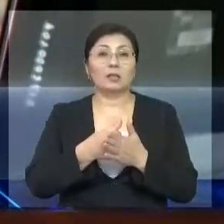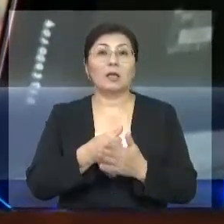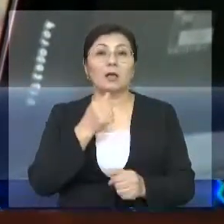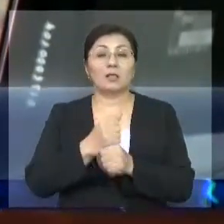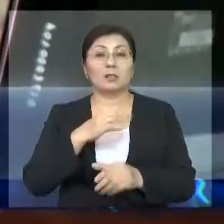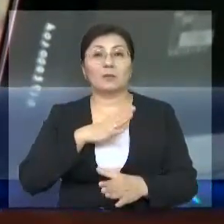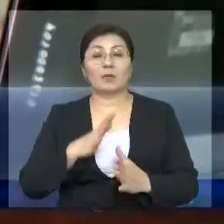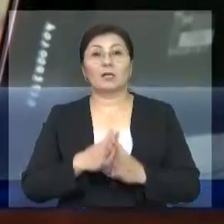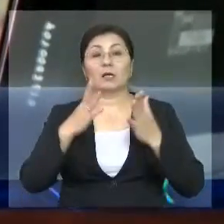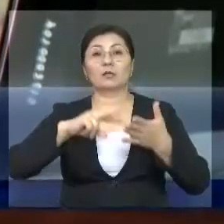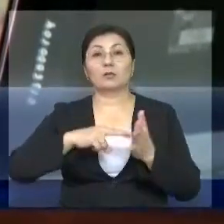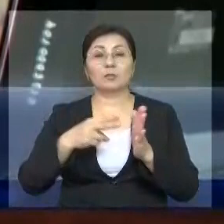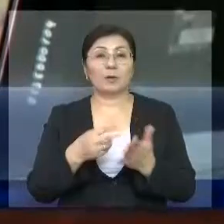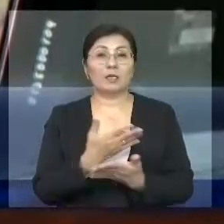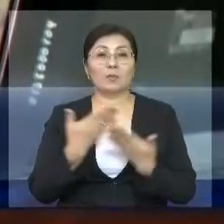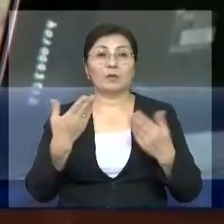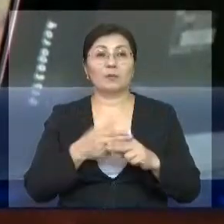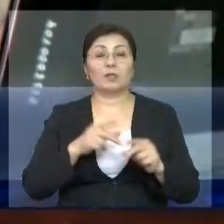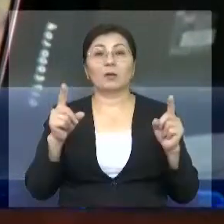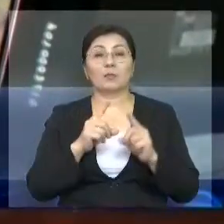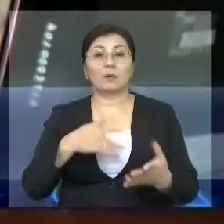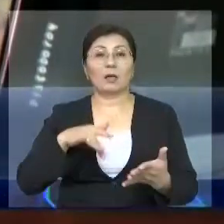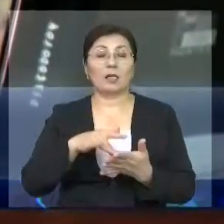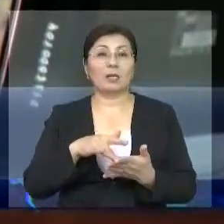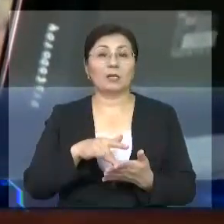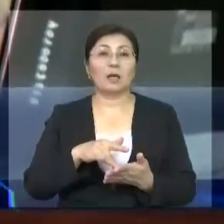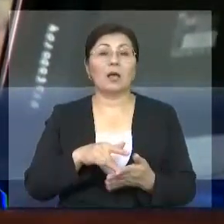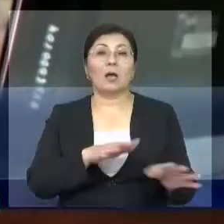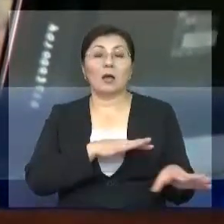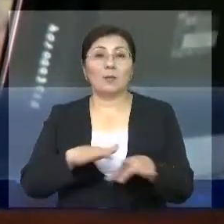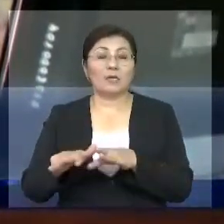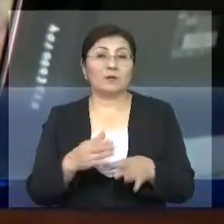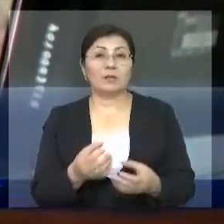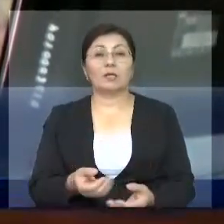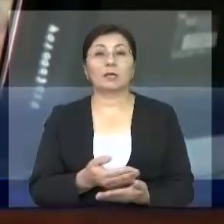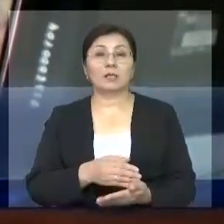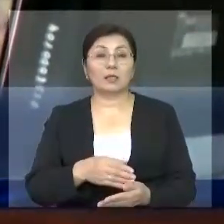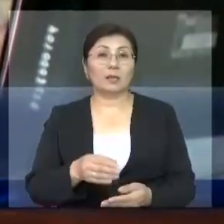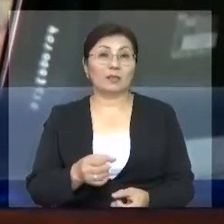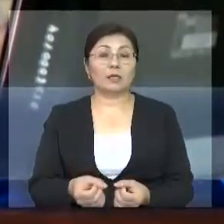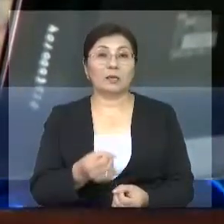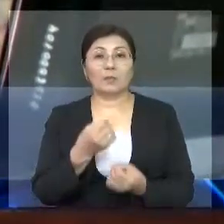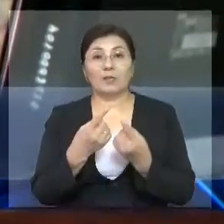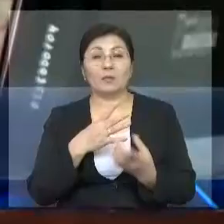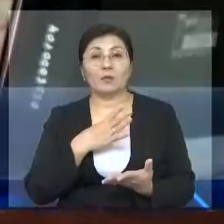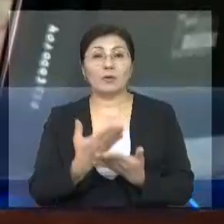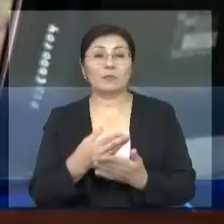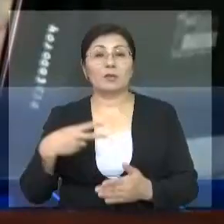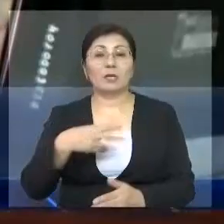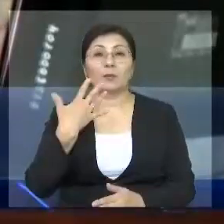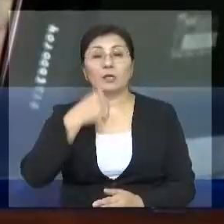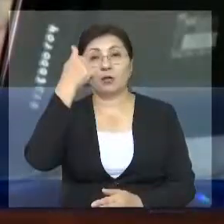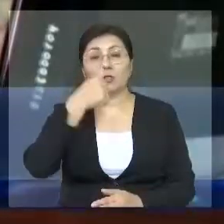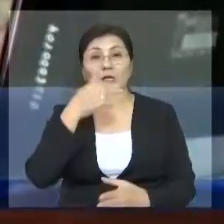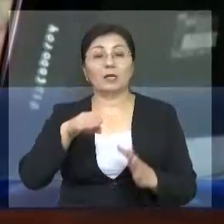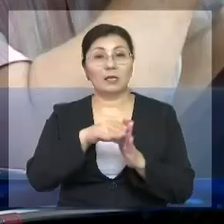Оны ауқымды жоспар дей алмаймыз, себебі қалада атқарылатын істер бірнеше жыл бұрын белгілі болды. Біздің жоспар 2050 жылға дейін